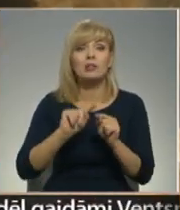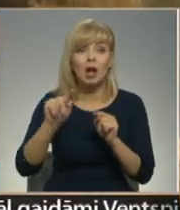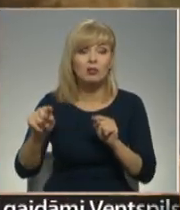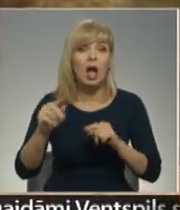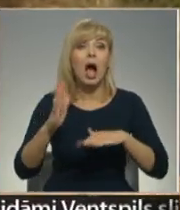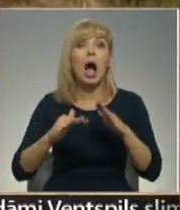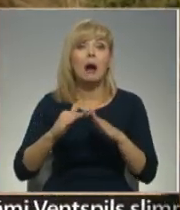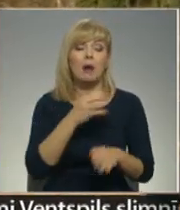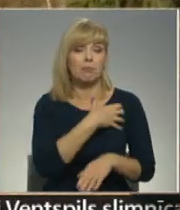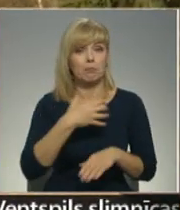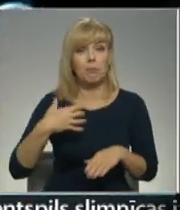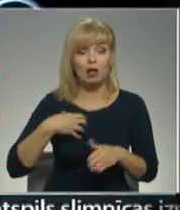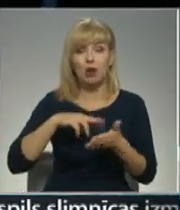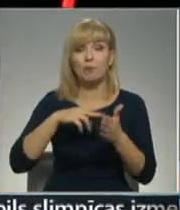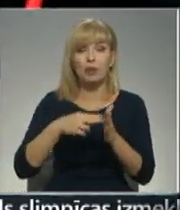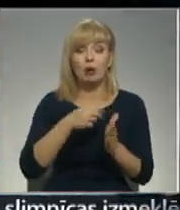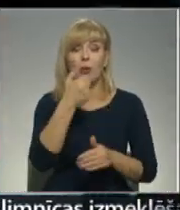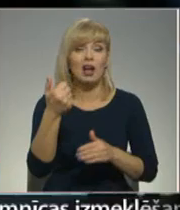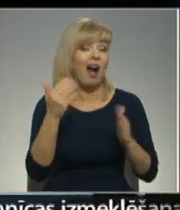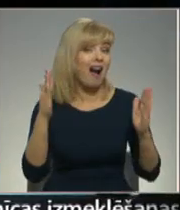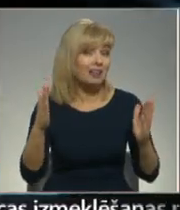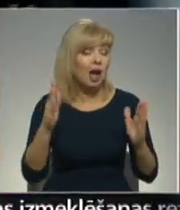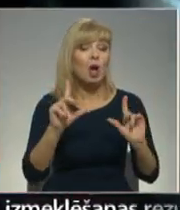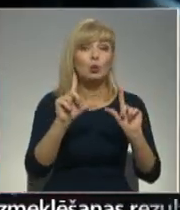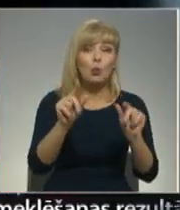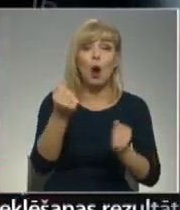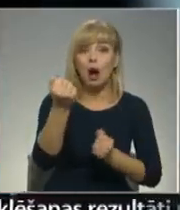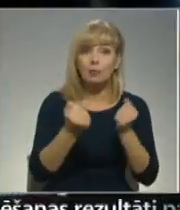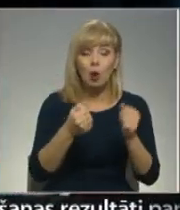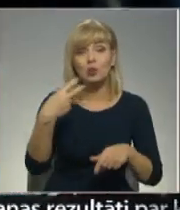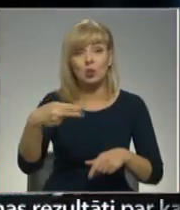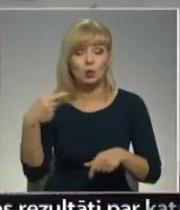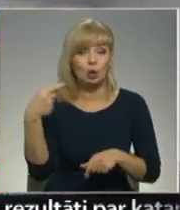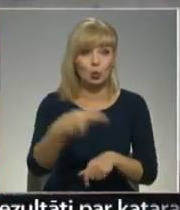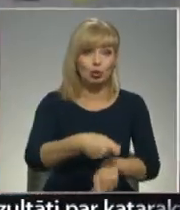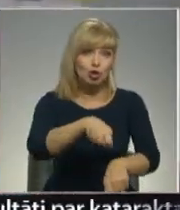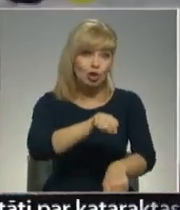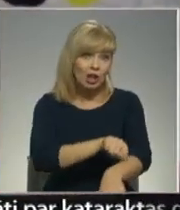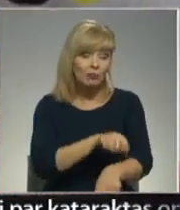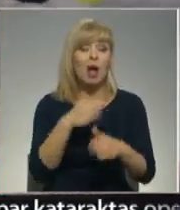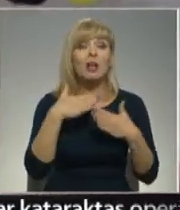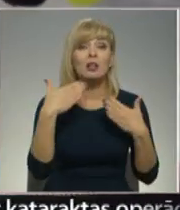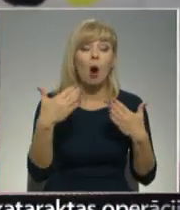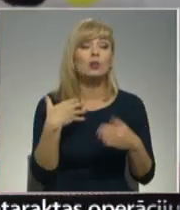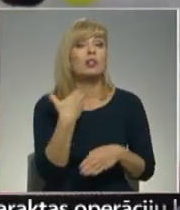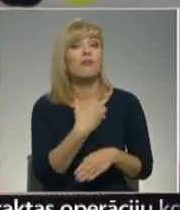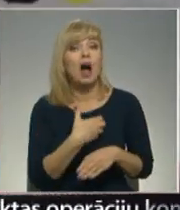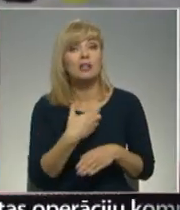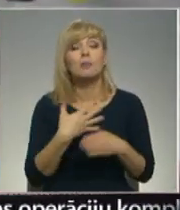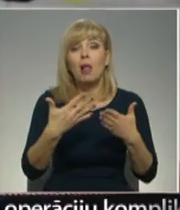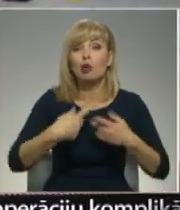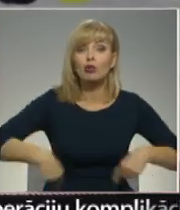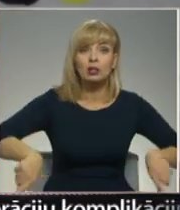Amatus novada pašvaldība plānoja, ka gadā ar elektromobili nobrauks aptuveni 20 tūkstošus kilometru. Daudz, bet arī vajadzību plašo